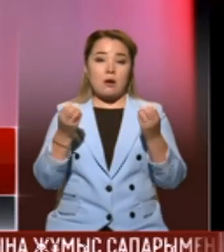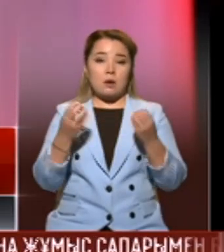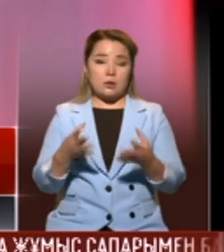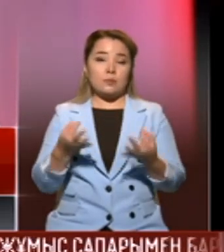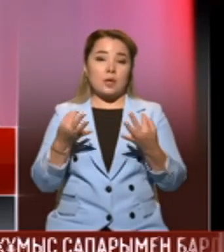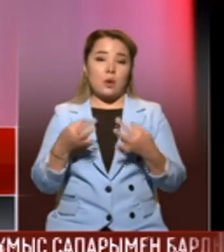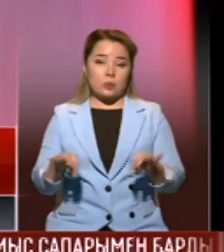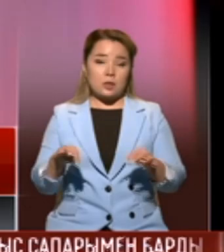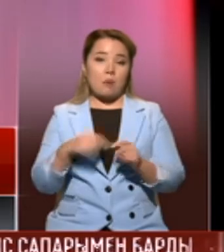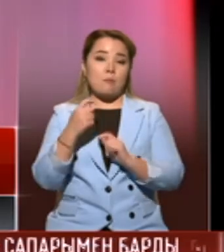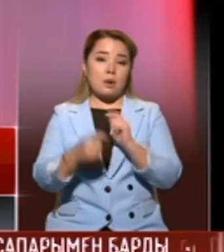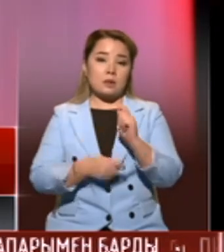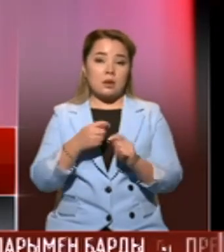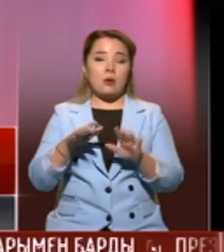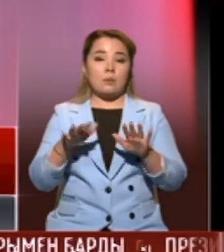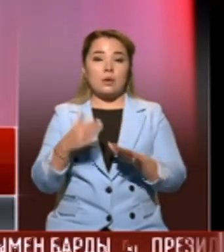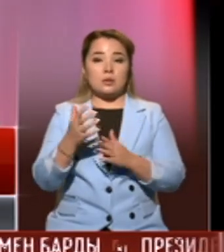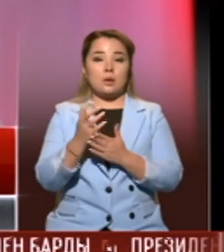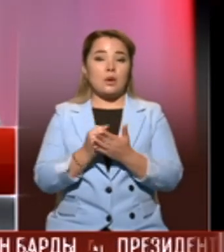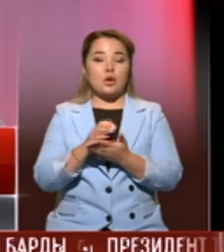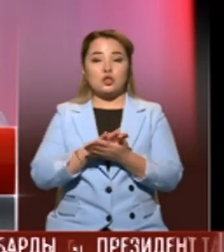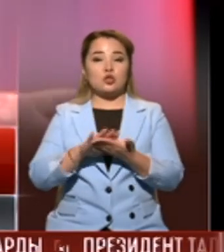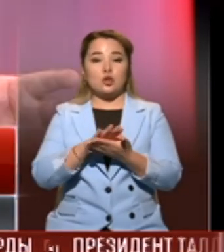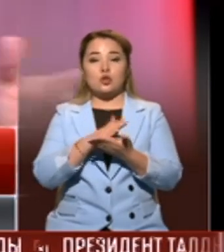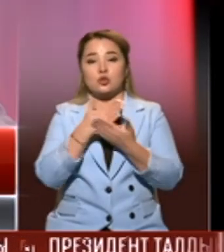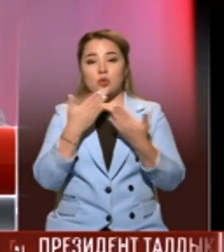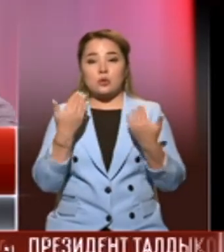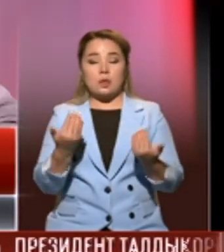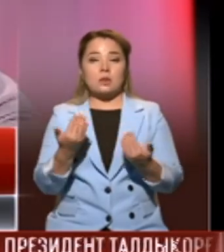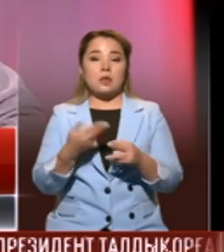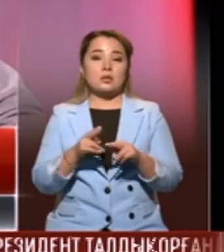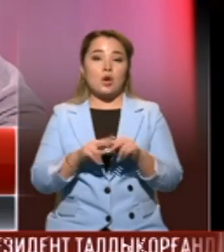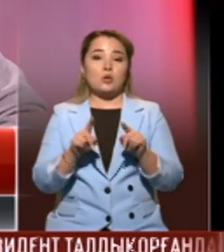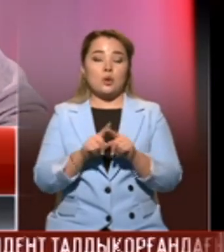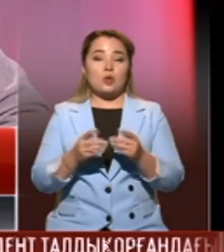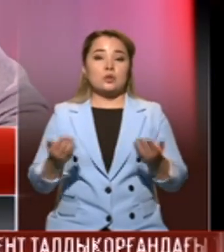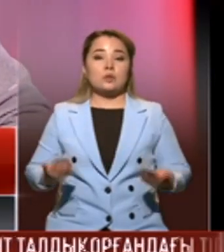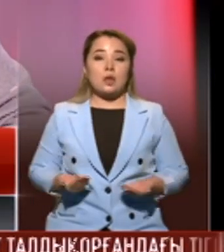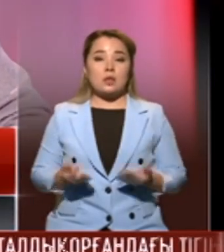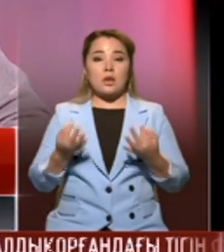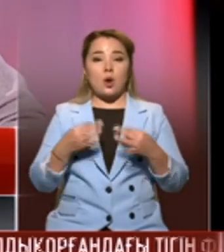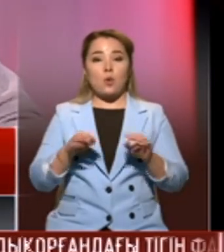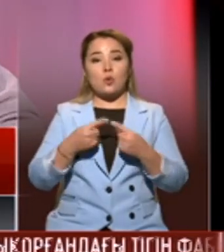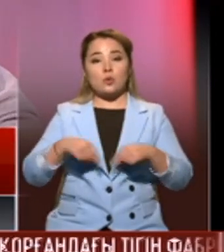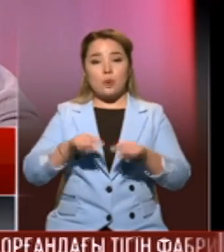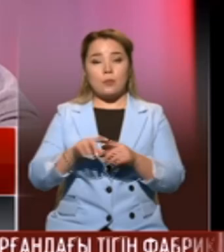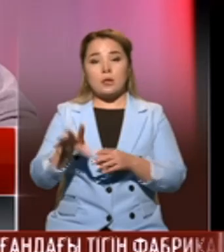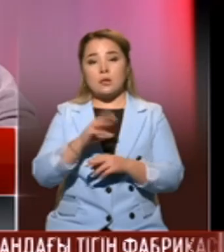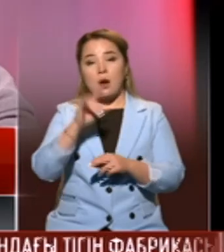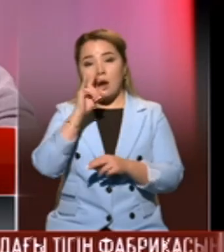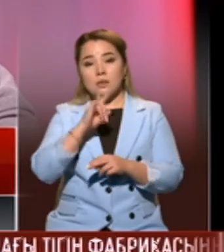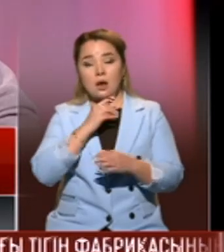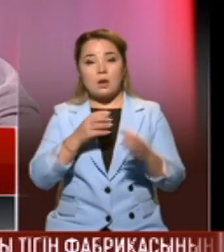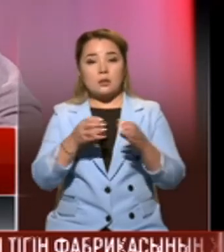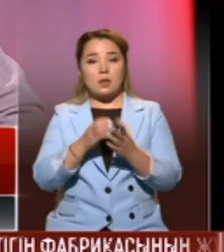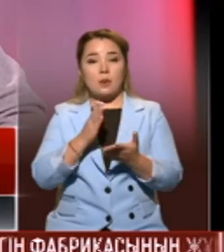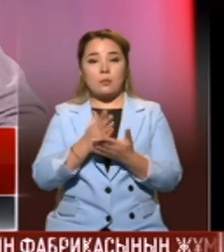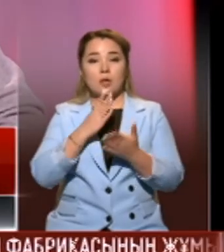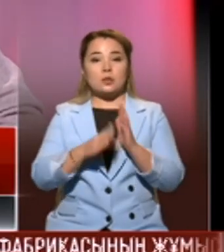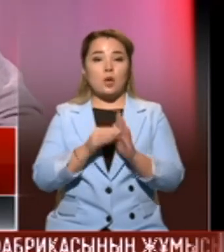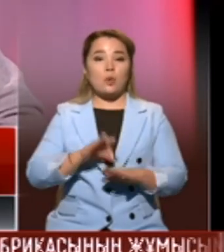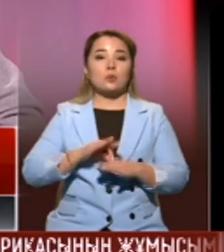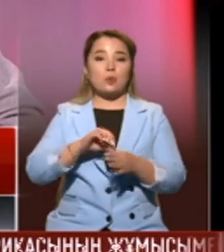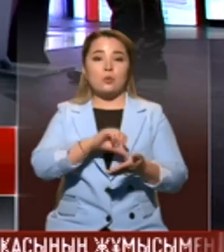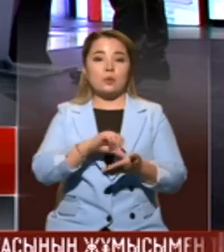тәуелсіз материалдық артында базасы жоқ ілдәлдалап күн көріп жатқан тәуелсіз ұйымдар бүткіл Қазақстан бойынша бүткіл сайлау